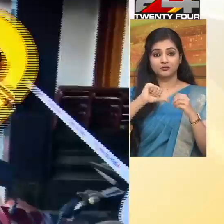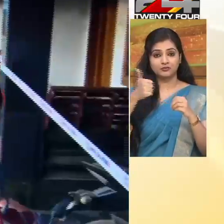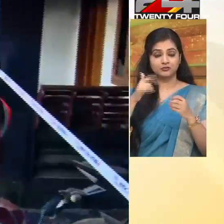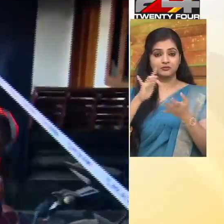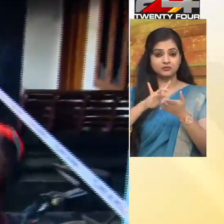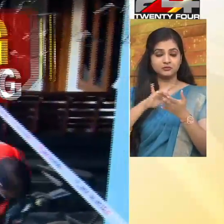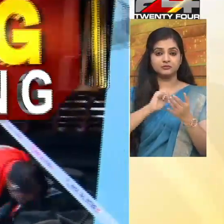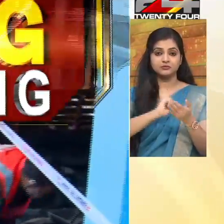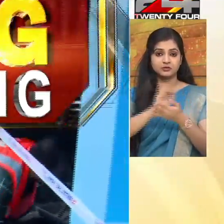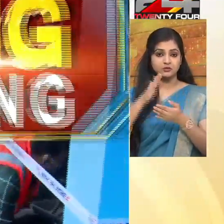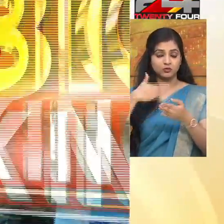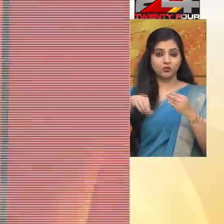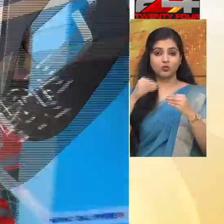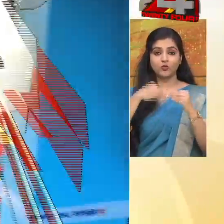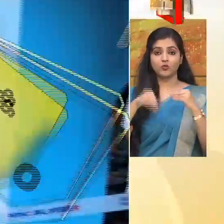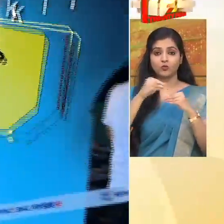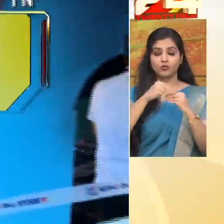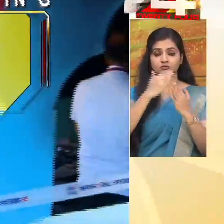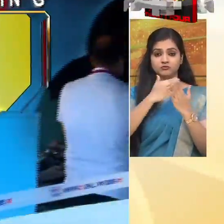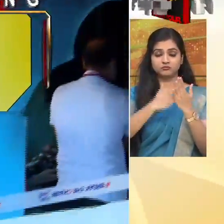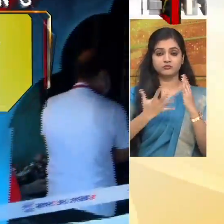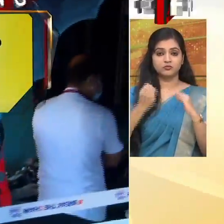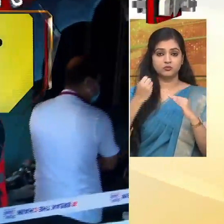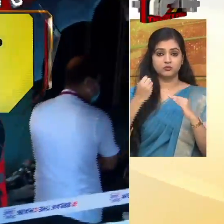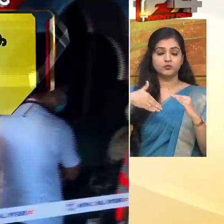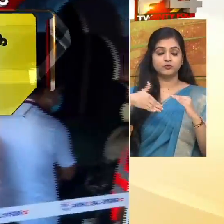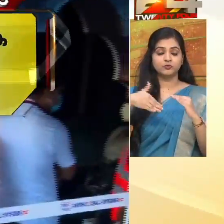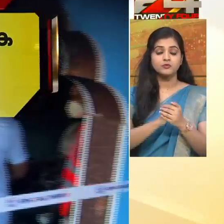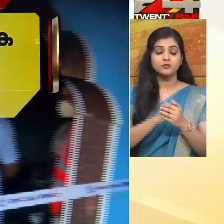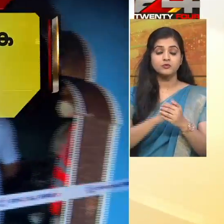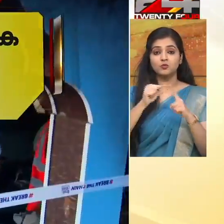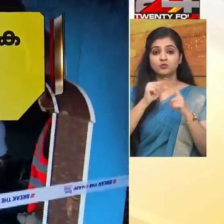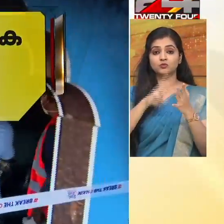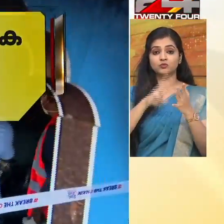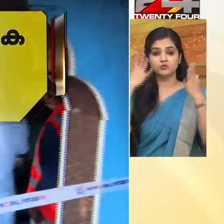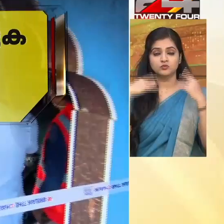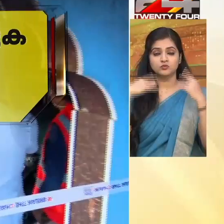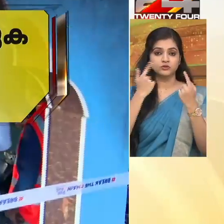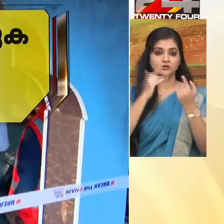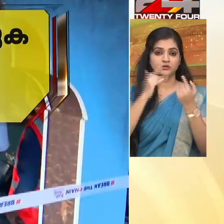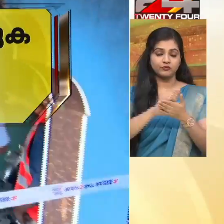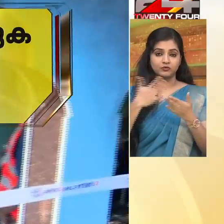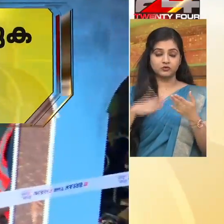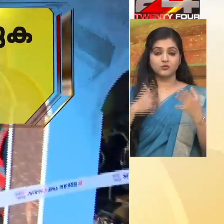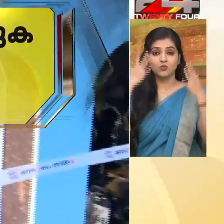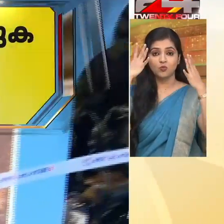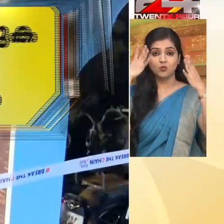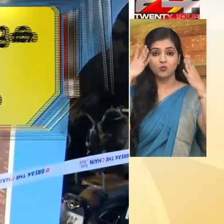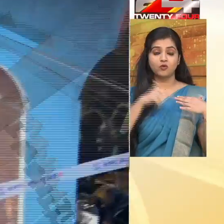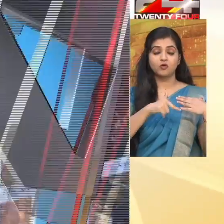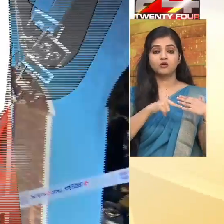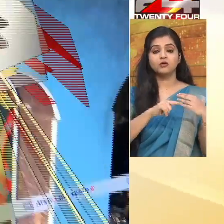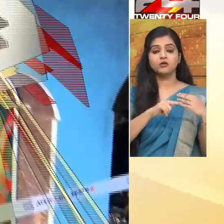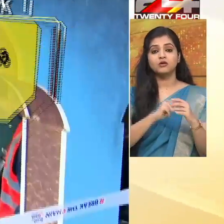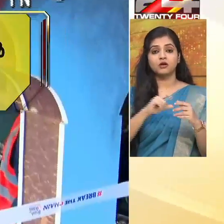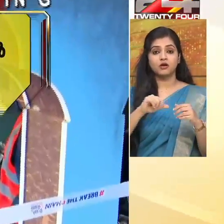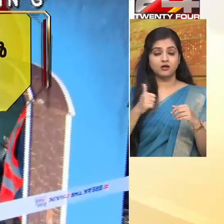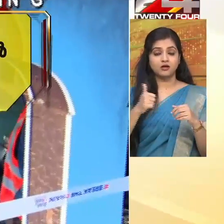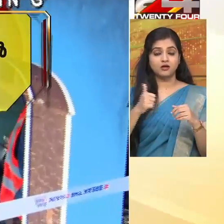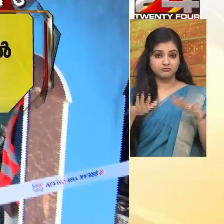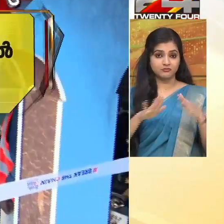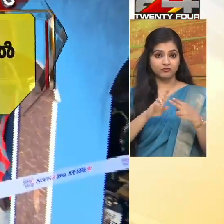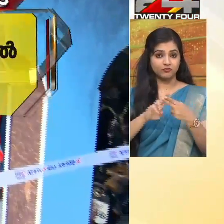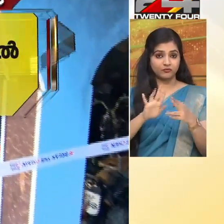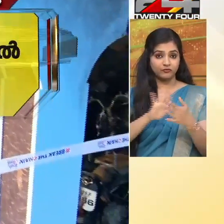അയച്ച് അതുമായി ബന്ധപ്പെട്ട് കൂടുതൽ വിവരങ്ങൾ ലഭ്യമാവുക. നിലവിൽ പോസ്റ്റ്മോർട്ടം നടപടികൾ പൂർത്തിയാക്കിയിട്ടുണ്ട്. മൃതദേഹം നാളെ മറ്റ് നടപടികൾ കൂടി പൂർത്തിയാക്കിയ